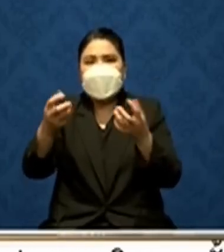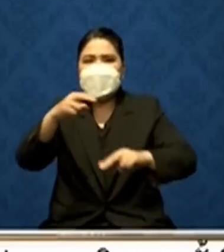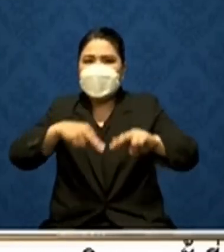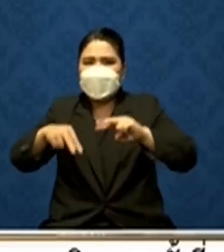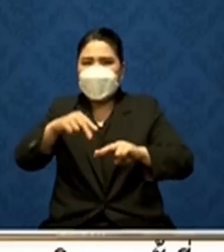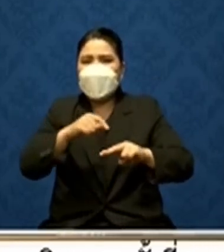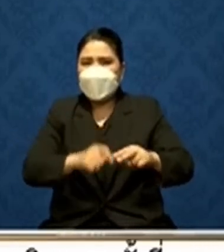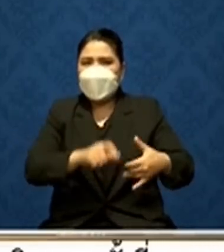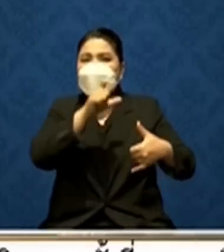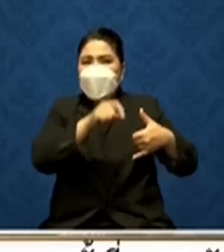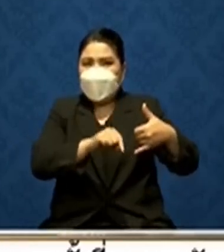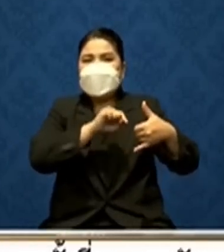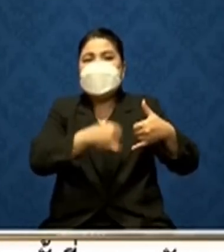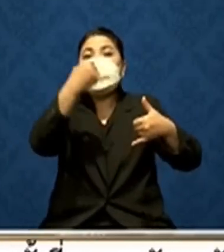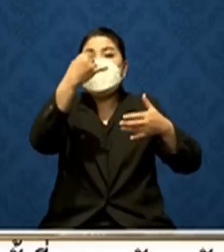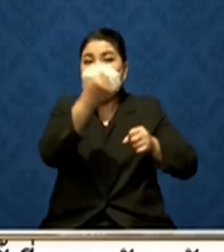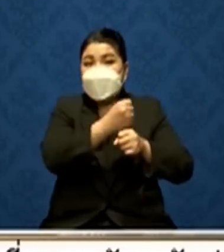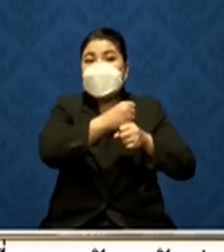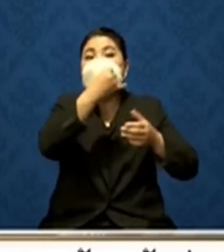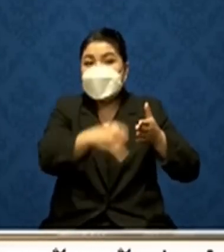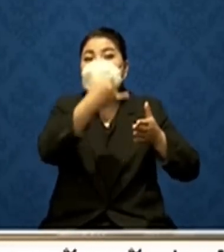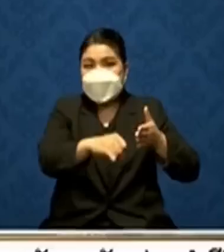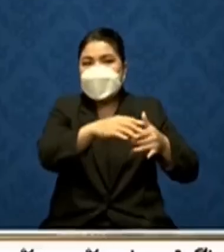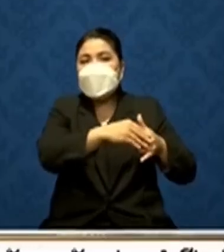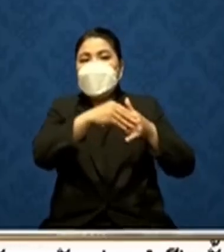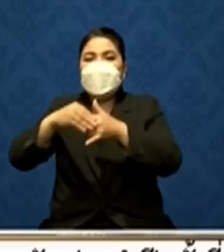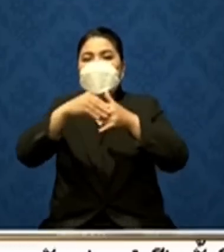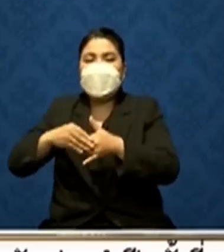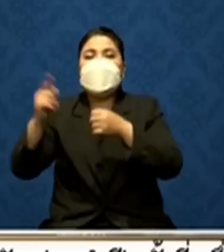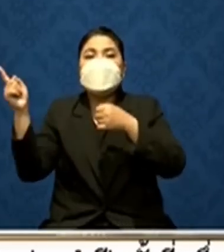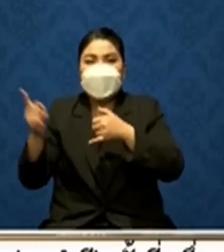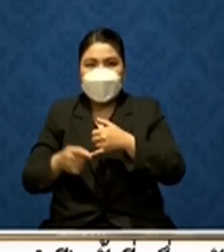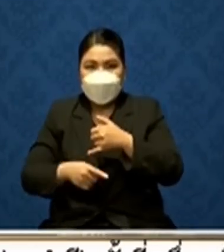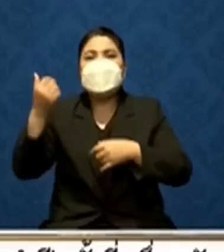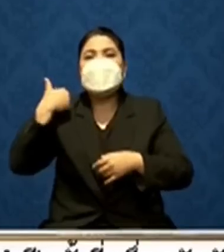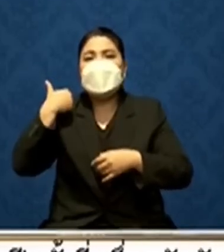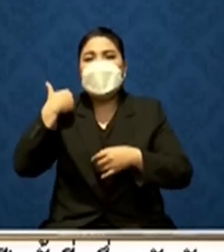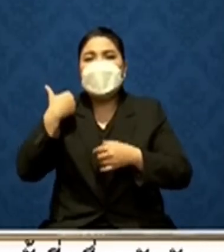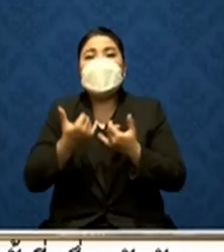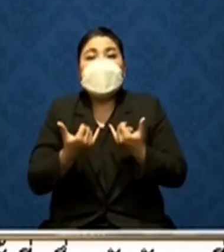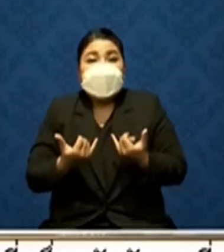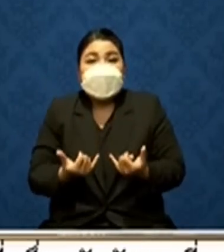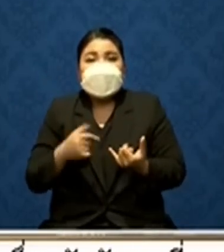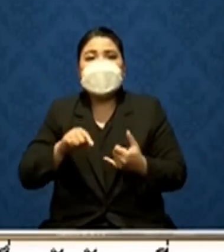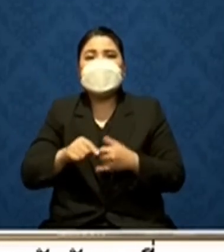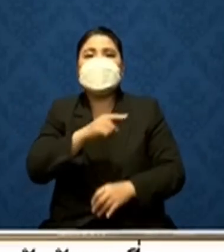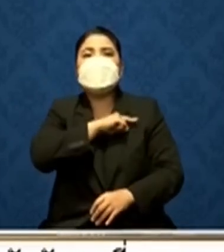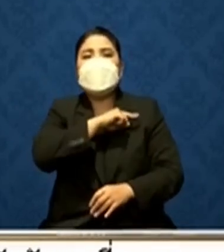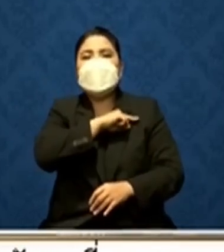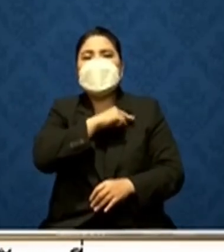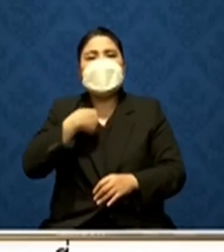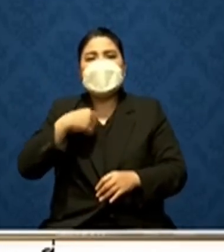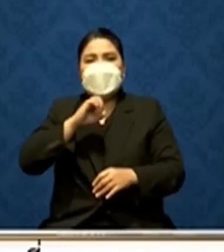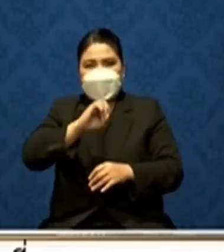ทำผิดมาลงโทษพี่กำลังกลับการทำหน้าที่ตรงนี้แหละครับจะเป็นการตัดวงจรอุบาทว์